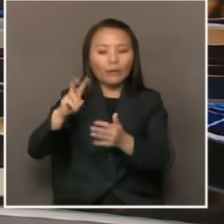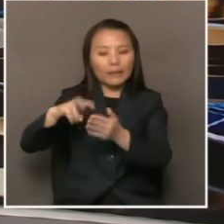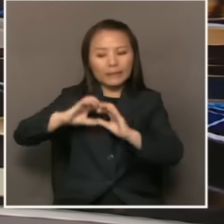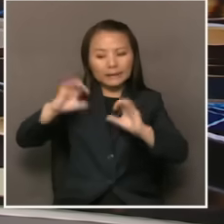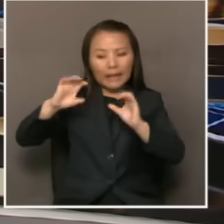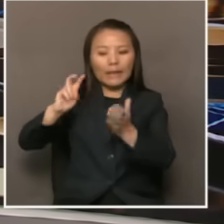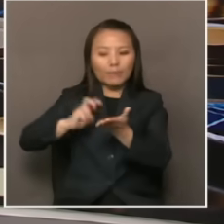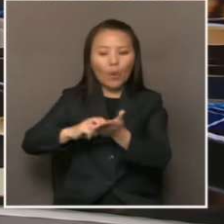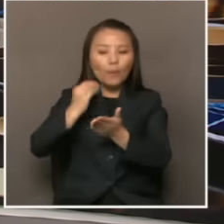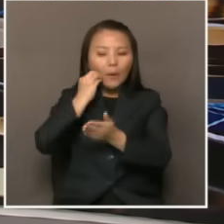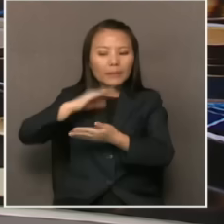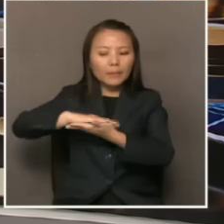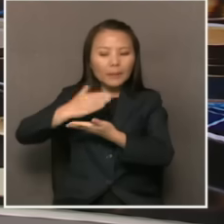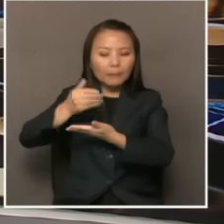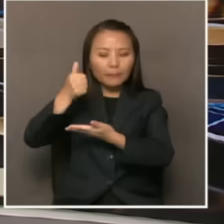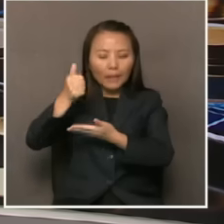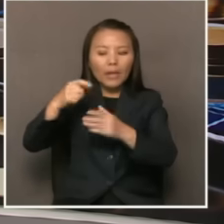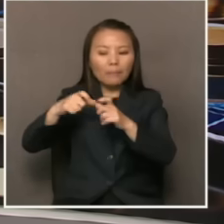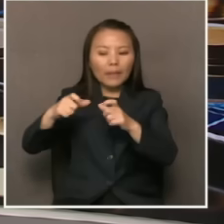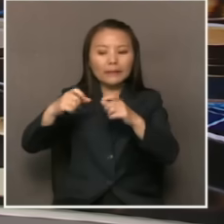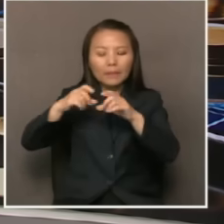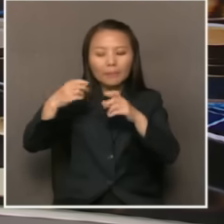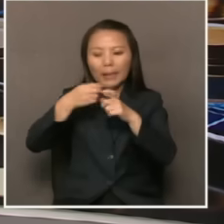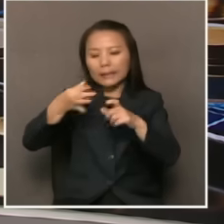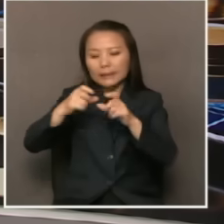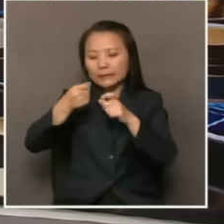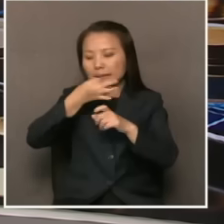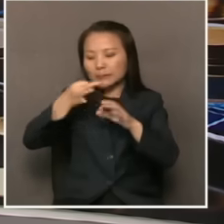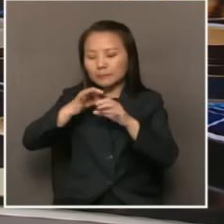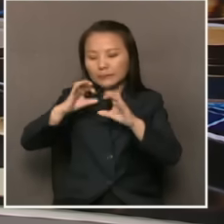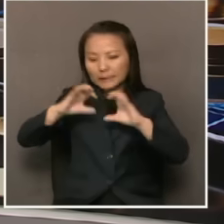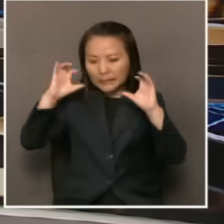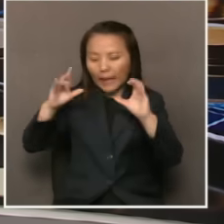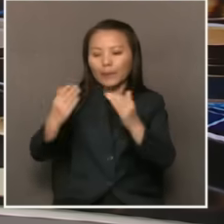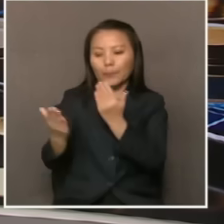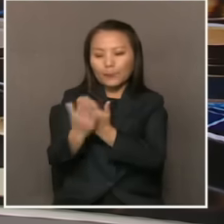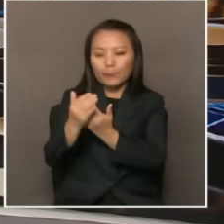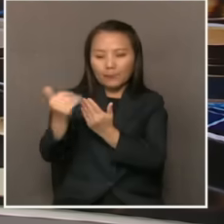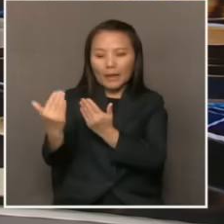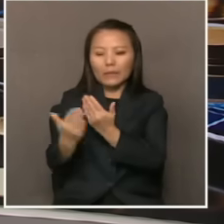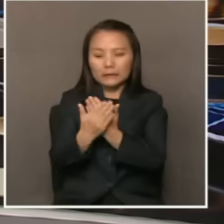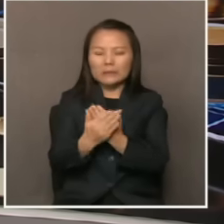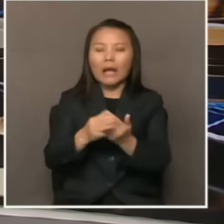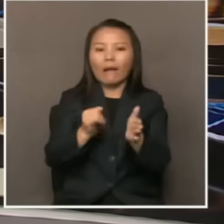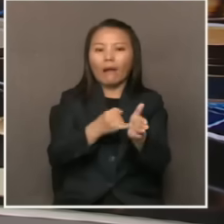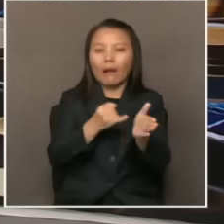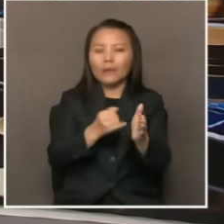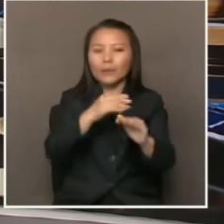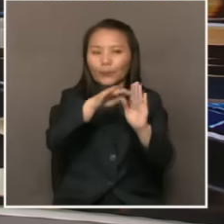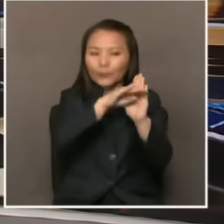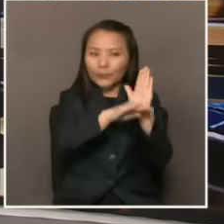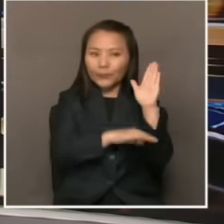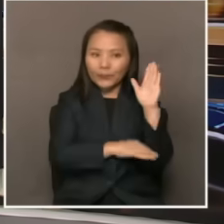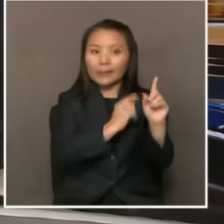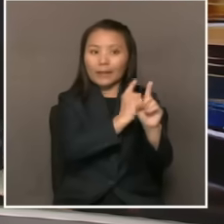สำเนาทะเบียนบ้านสำเนาบัตรข้าราชการอย่างละ 1ฉบับด้วยขั้นตอนก็ไม่ยุ่งยากซับซ้อนนะคะทำตามนี้ได้เลยคุณผู้